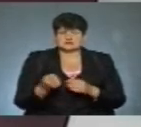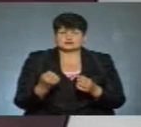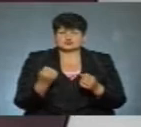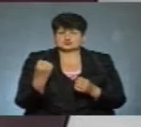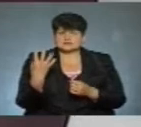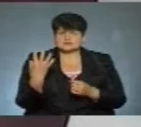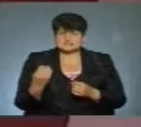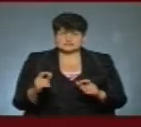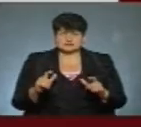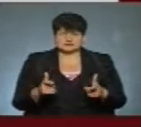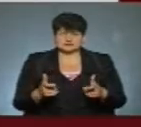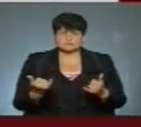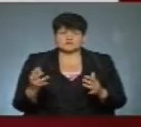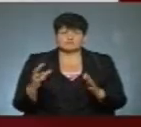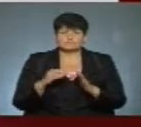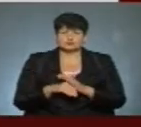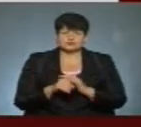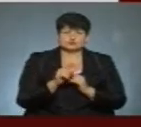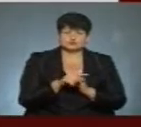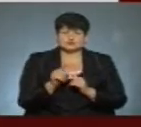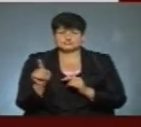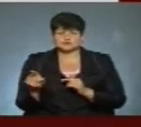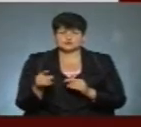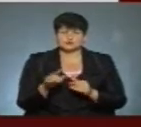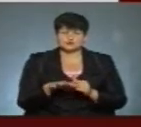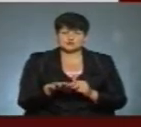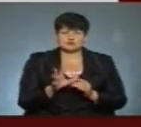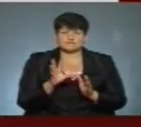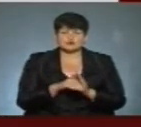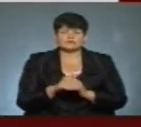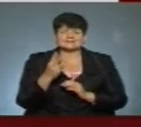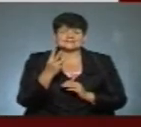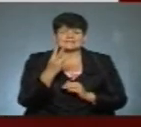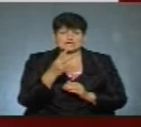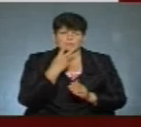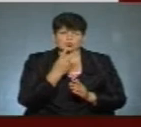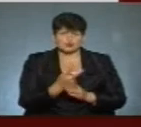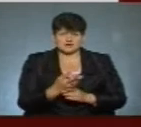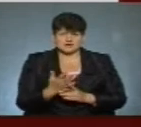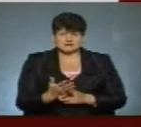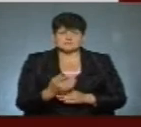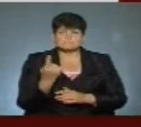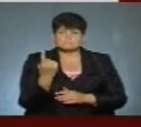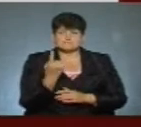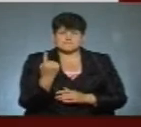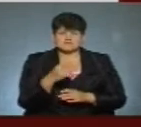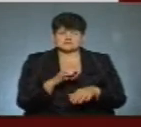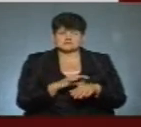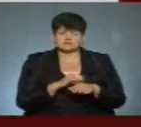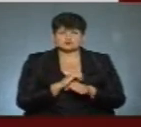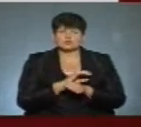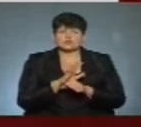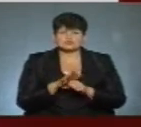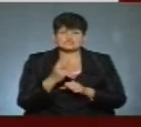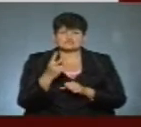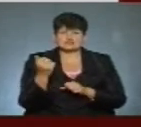Зазначу, відтепер при включенні регіону до тієї чи іншої зони враховують 3 показники, а не 4. Перший – щодо захворюваності на коронавірус